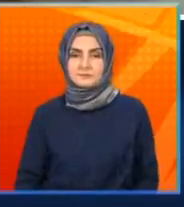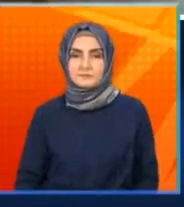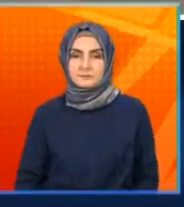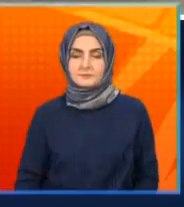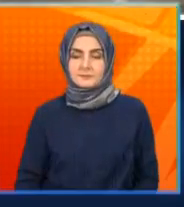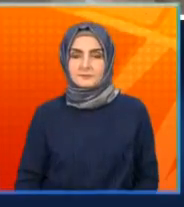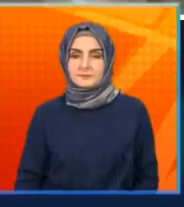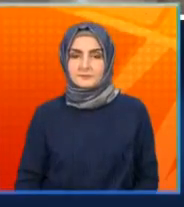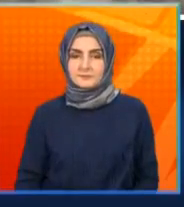rakamlar görmüştüm